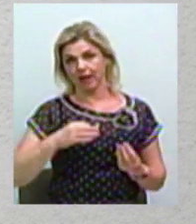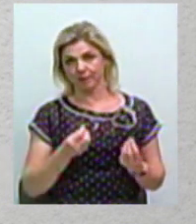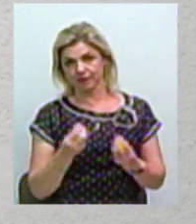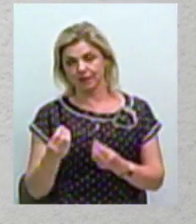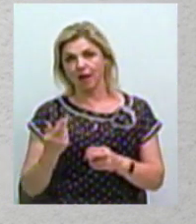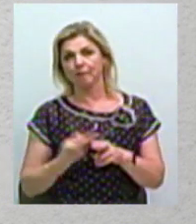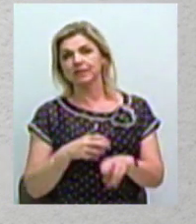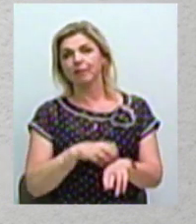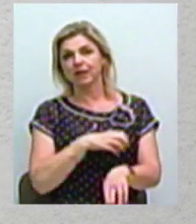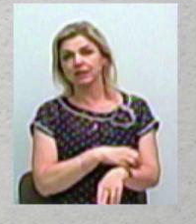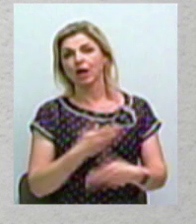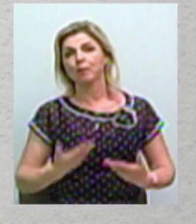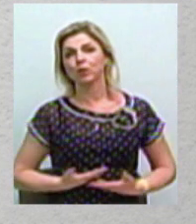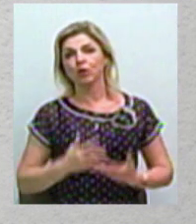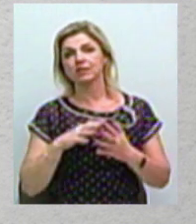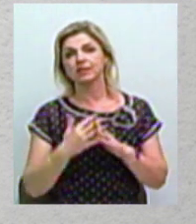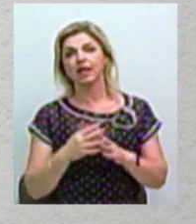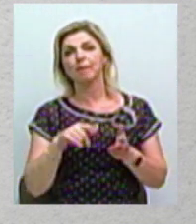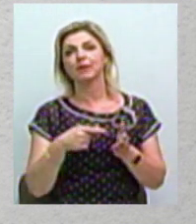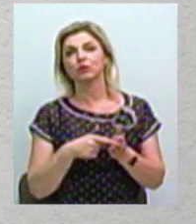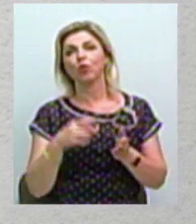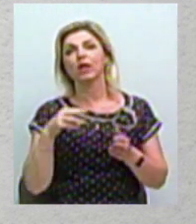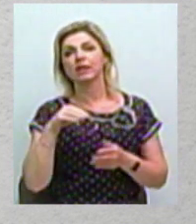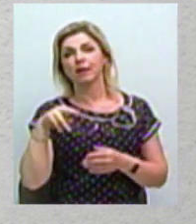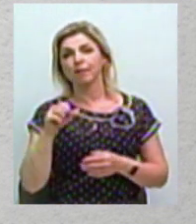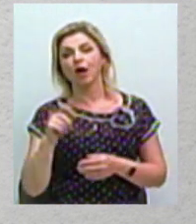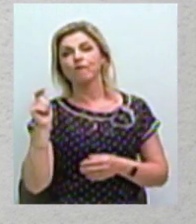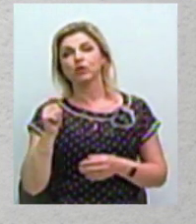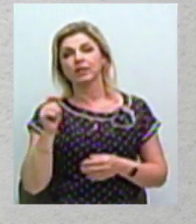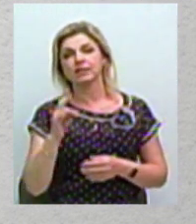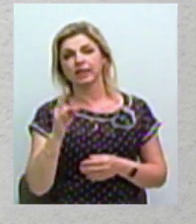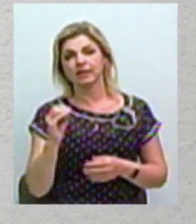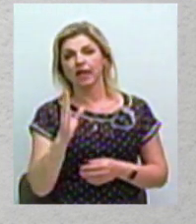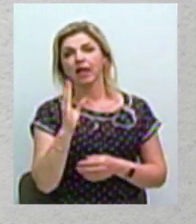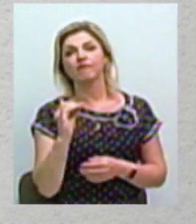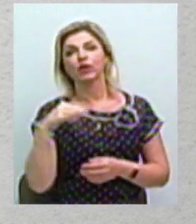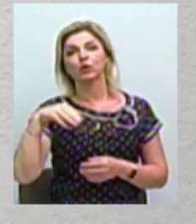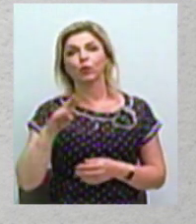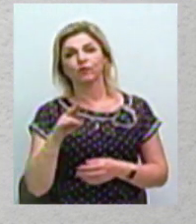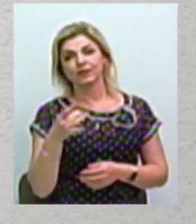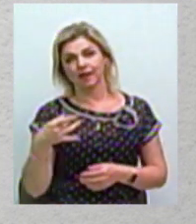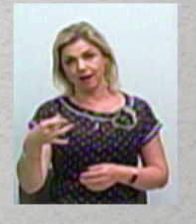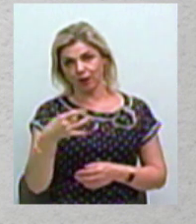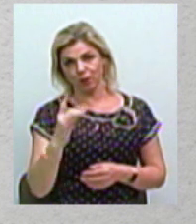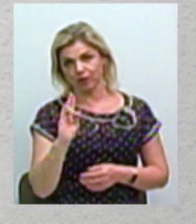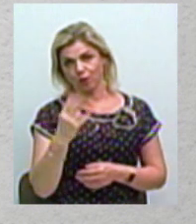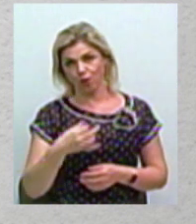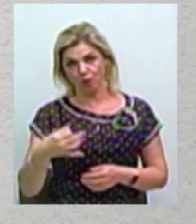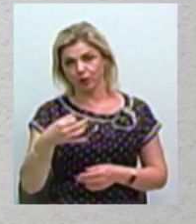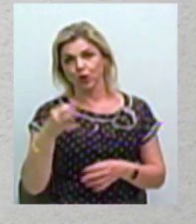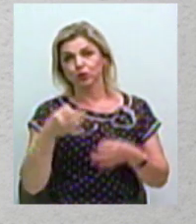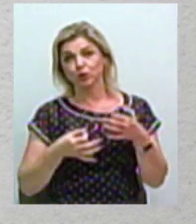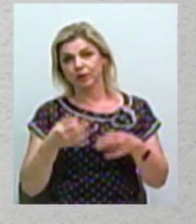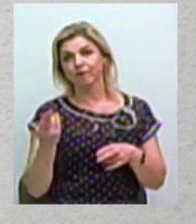Безпартійний. Проживає в селищі міського типу Воскресенське Вітовського району Миколаївської області. Судимість